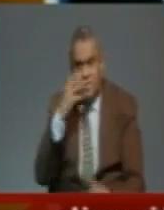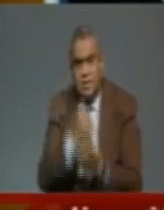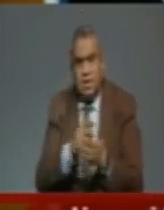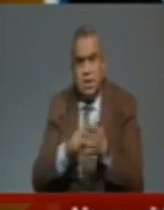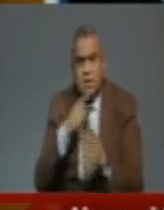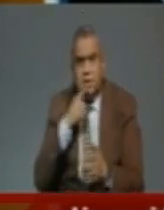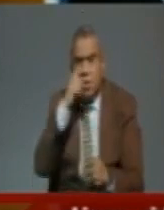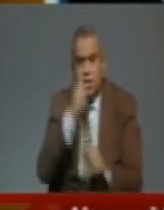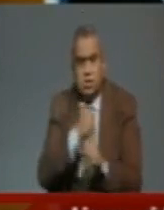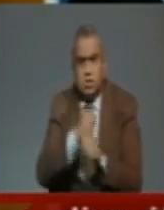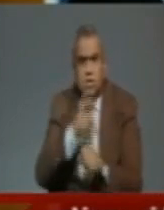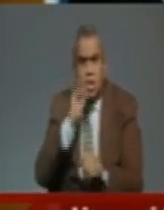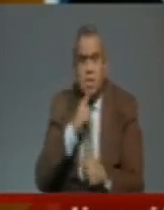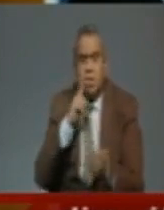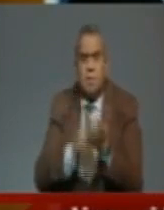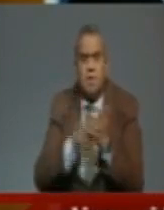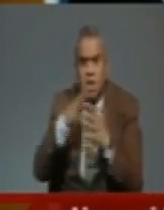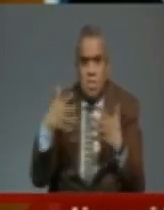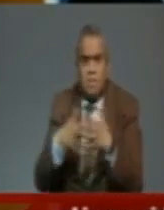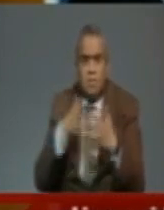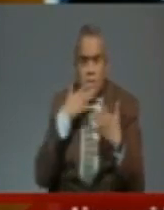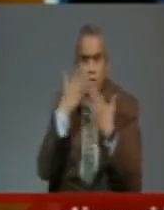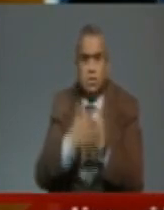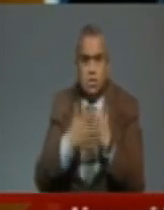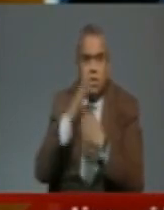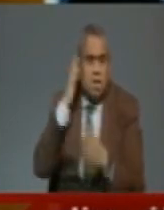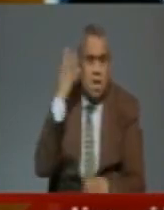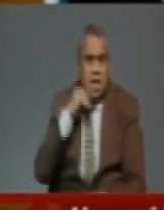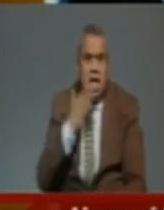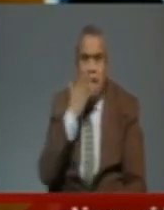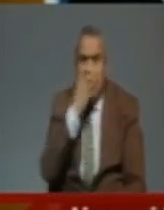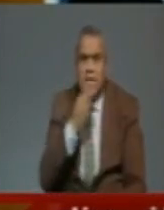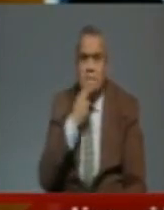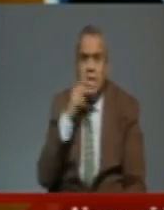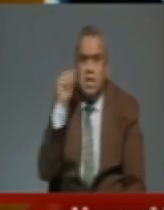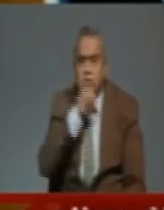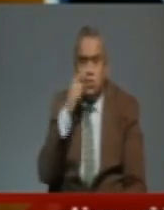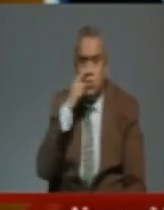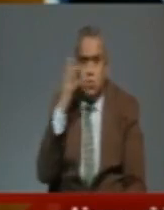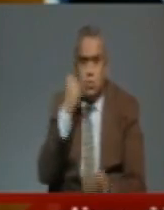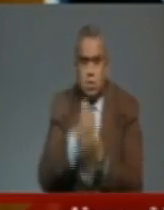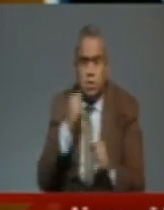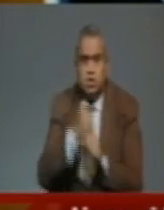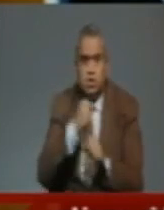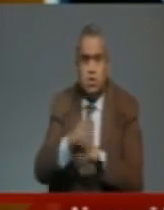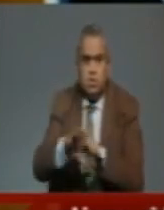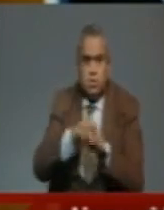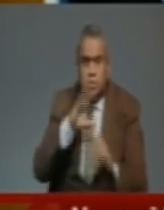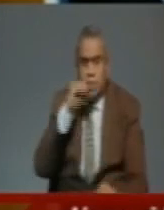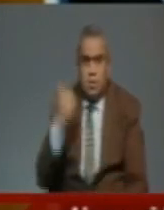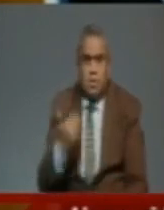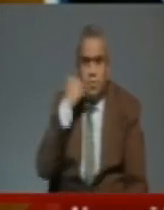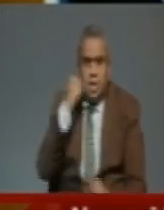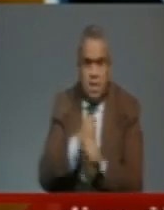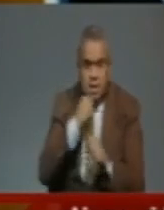فيش شركه في العالم بتعمل كده. شركه هاتشسون دي بتمتلك مواني، مش بتشغل، بتمتلك ميناء بليكستو